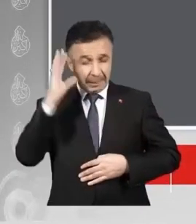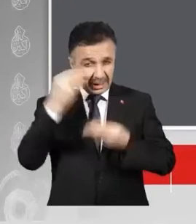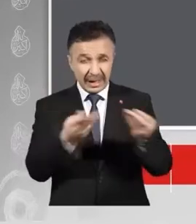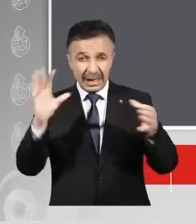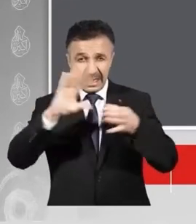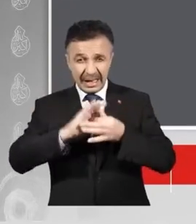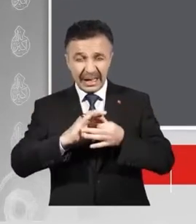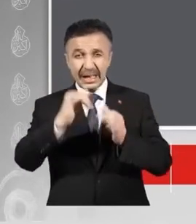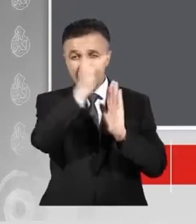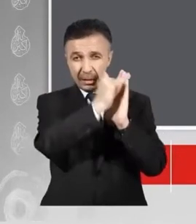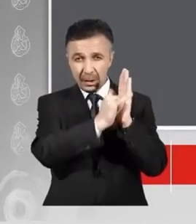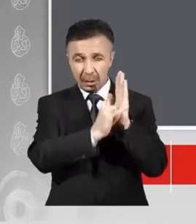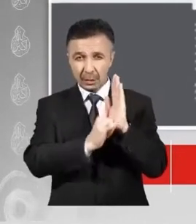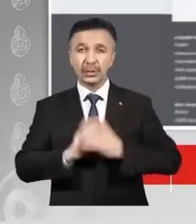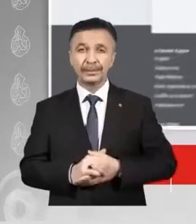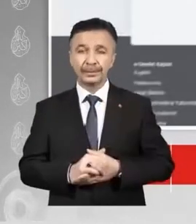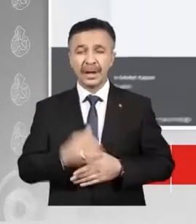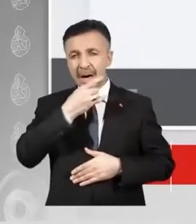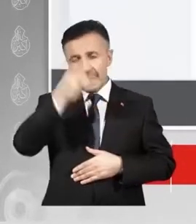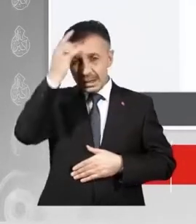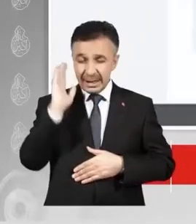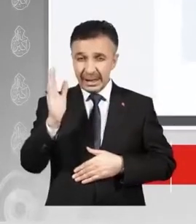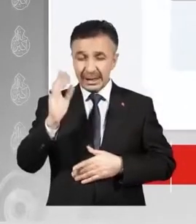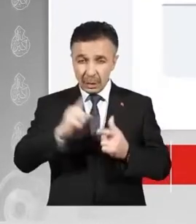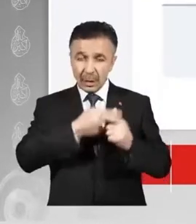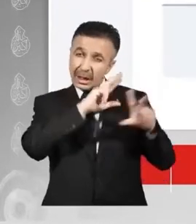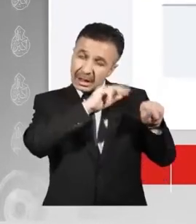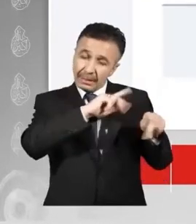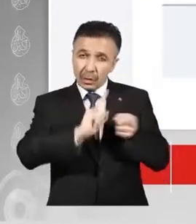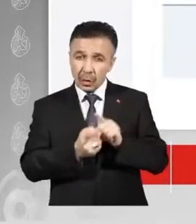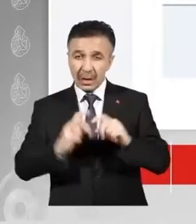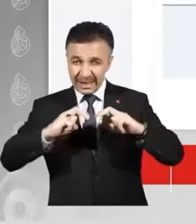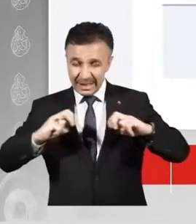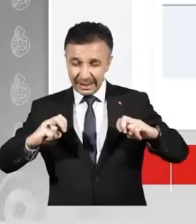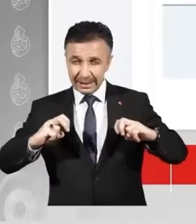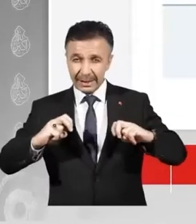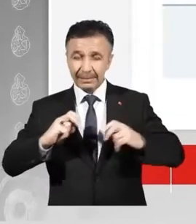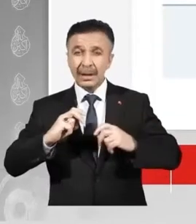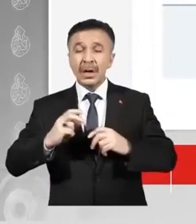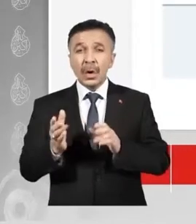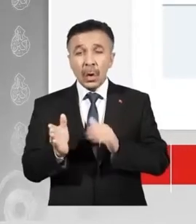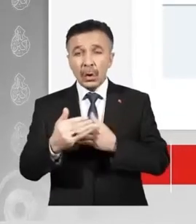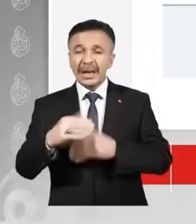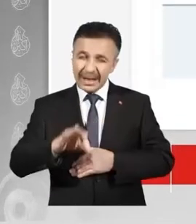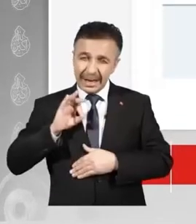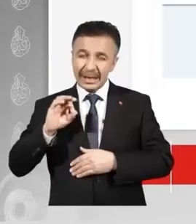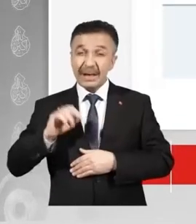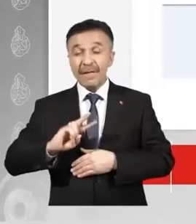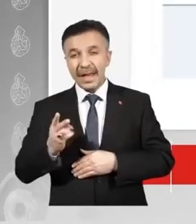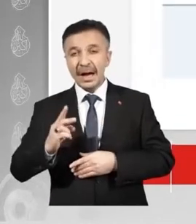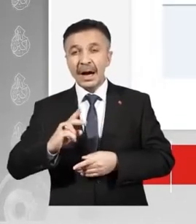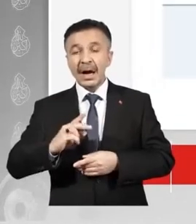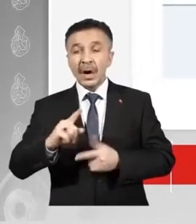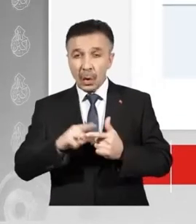doldurunuz. Hacca gideceğiniz konaklama türünün detaylarını inceleyerek oda tercihi veya otel